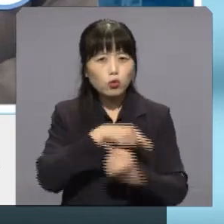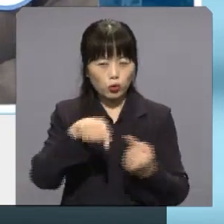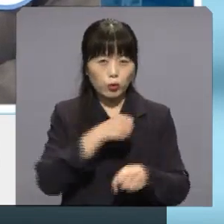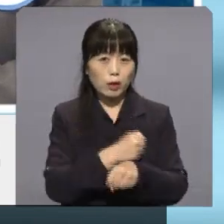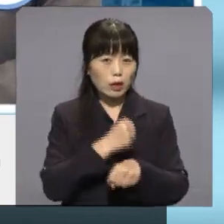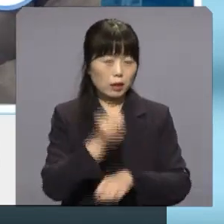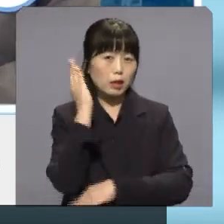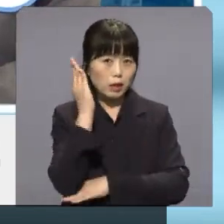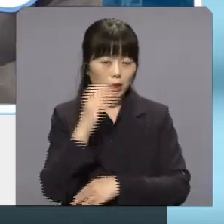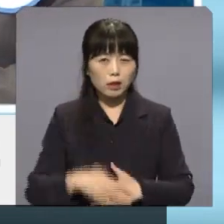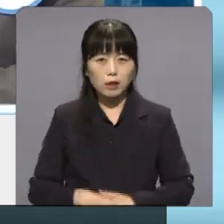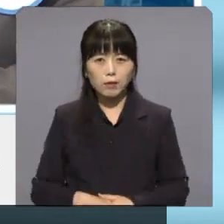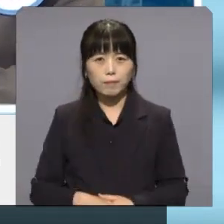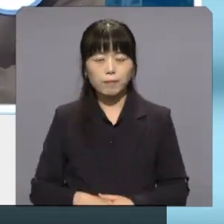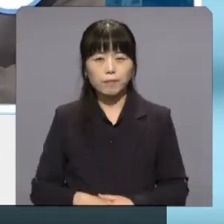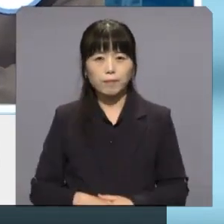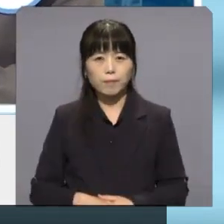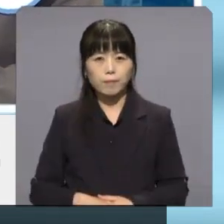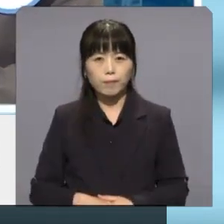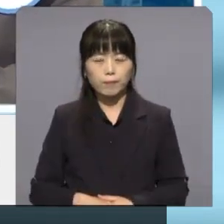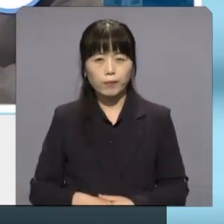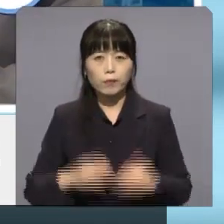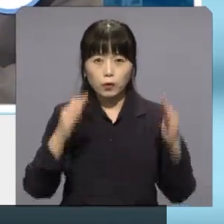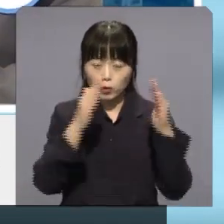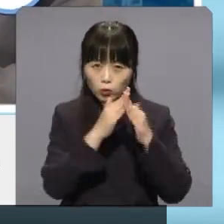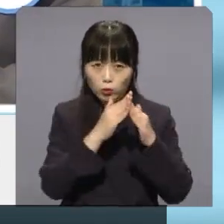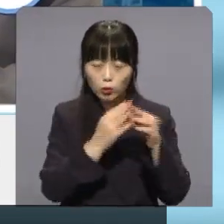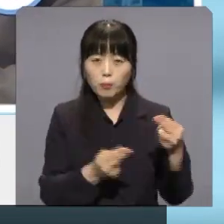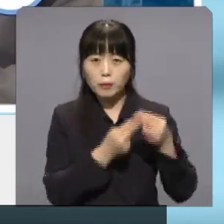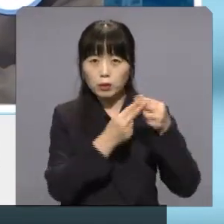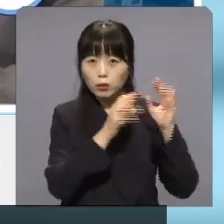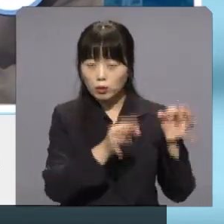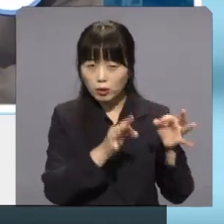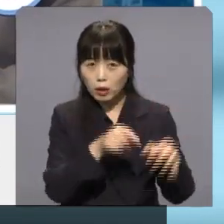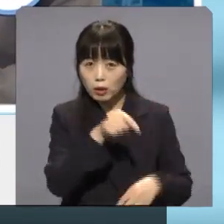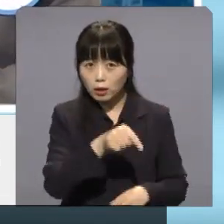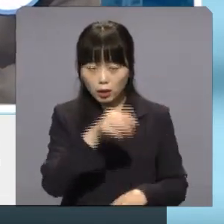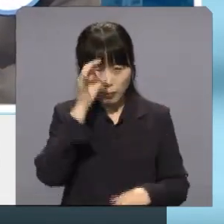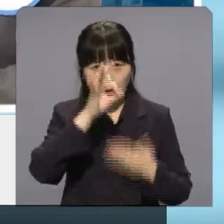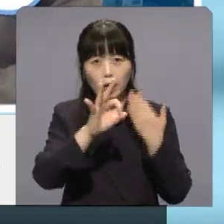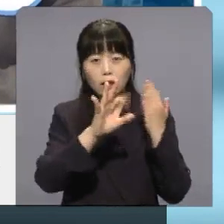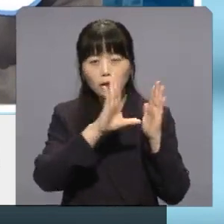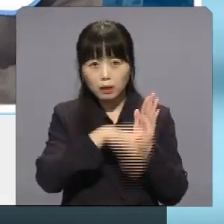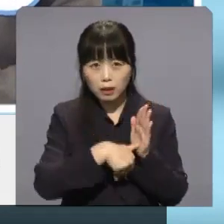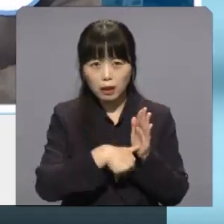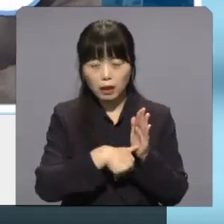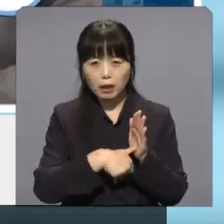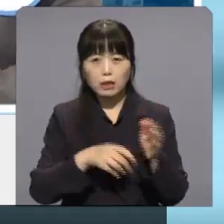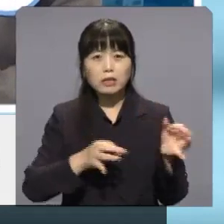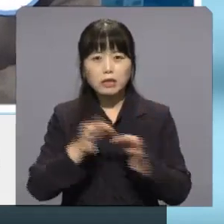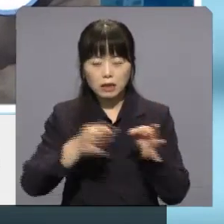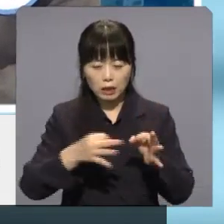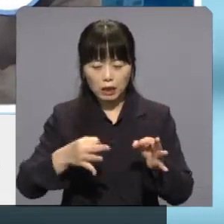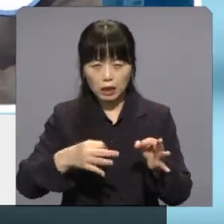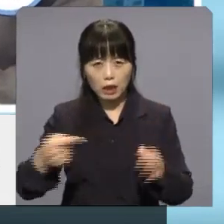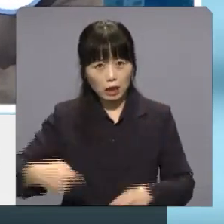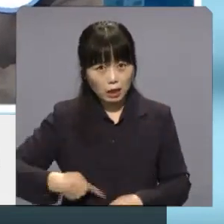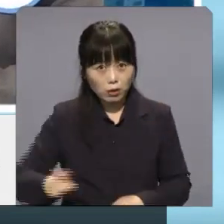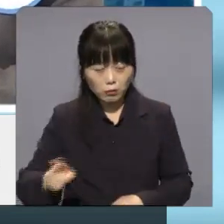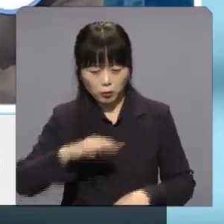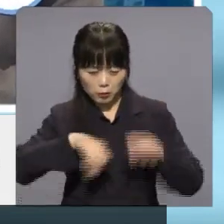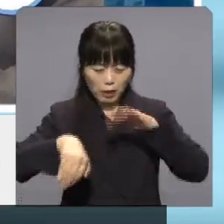아니겠습니까 4 이거는 사실은 뭐 주택 급이 축은 a 라는 걸 어떻게 보게 되면 시장의 간접적으로 이제 개입을 하는 거기 때문에